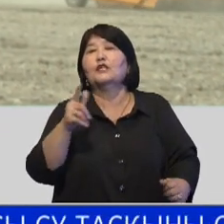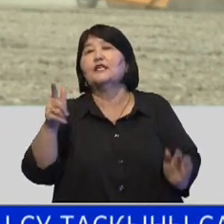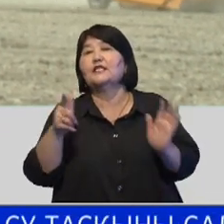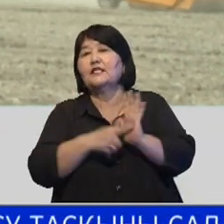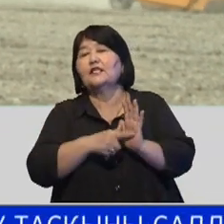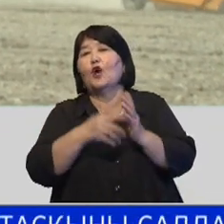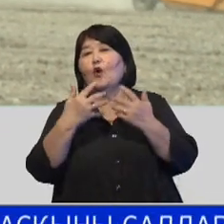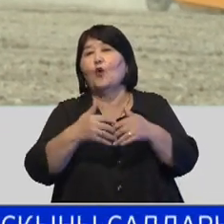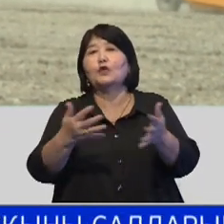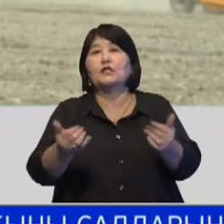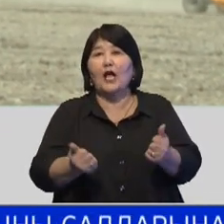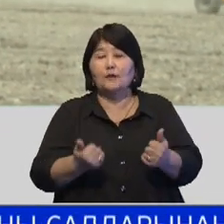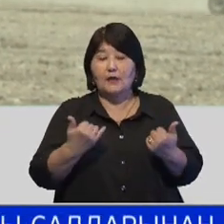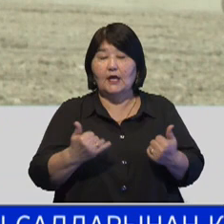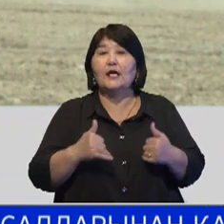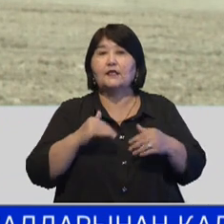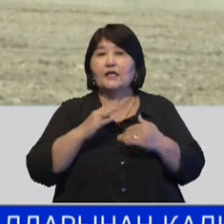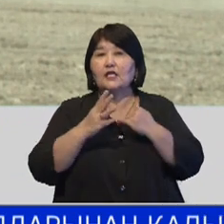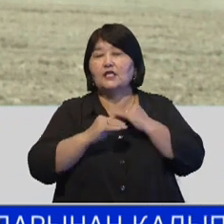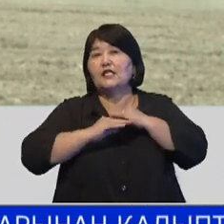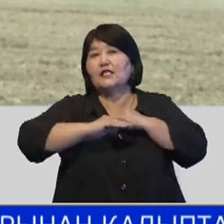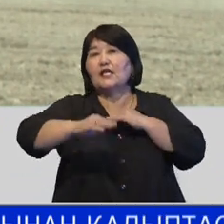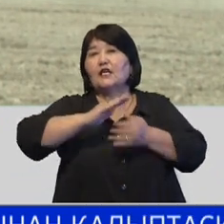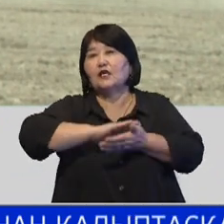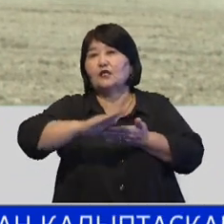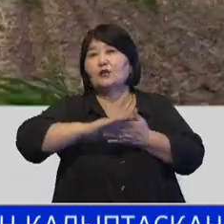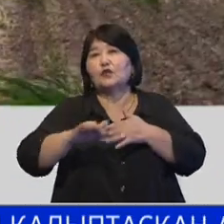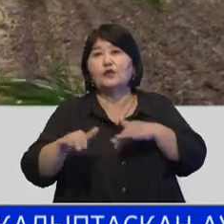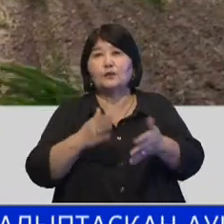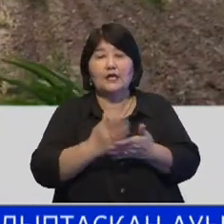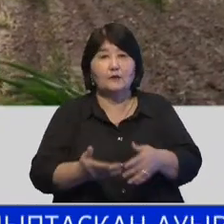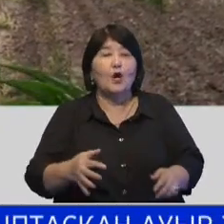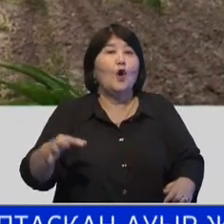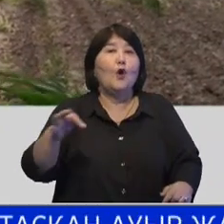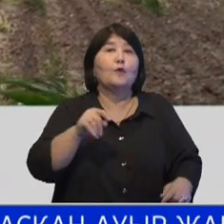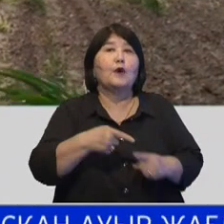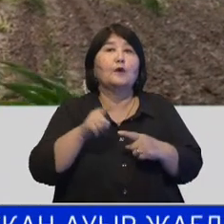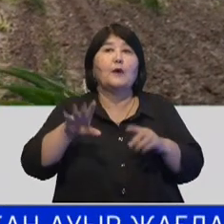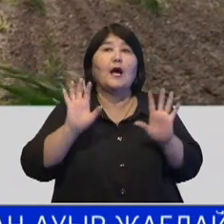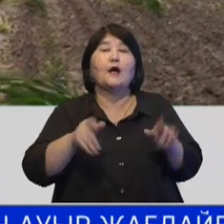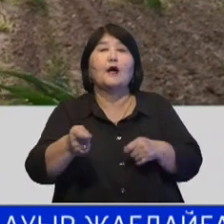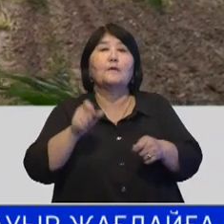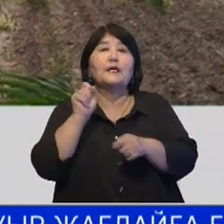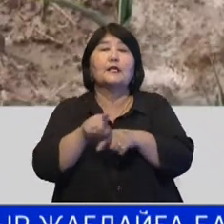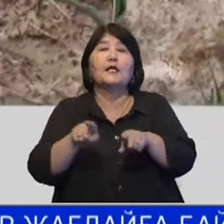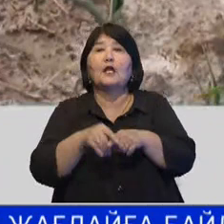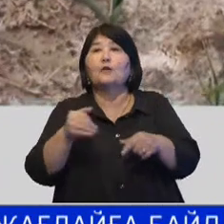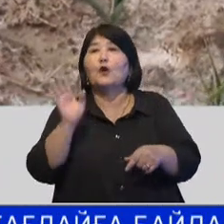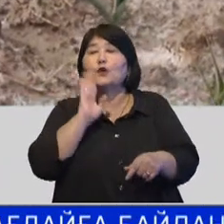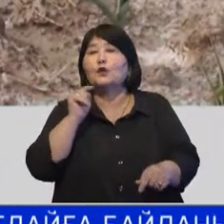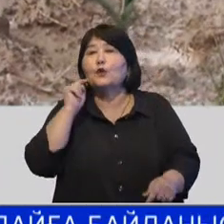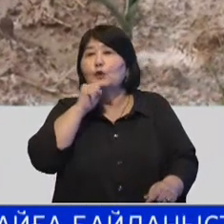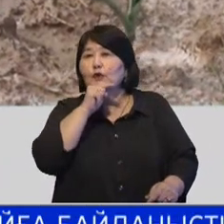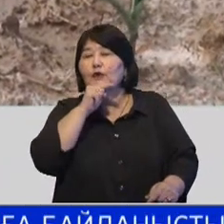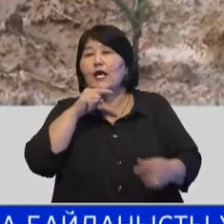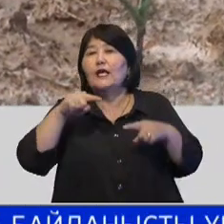алып, қазіргі таңда сонымен жер тегістеу жұмыстарын жүргізіп жатырмыз. Облыста мұнан бөлек президент тапсырмасына сәйкес биыл су үнемдеу